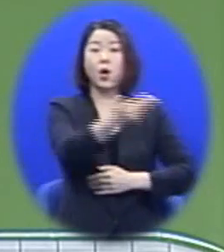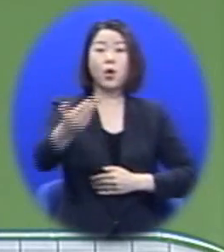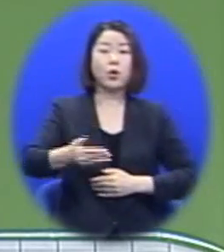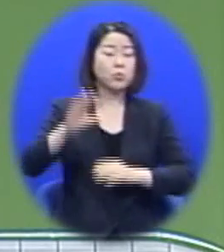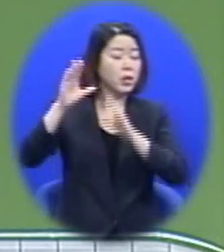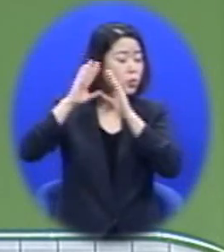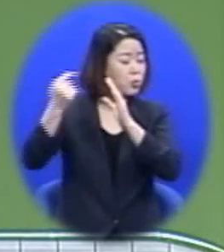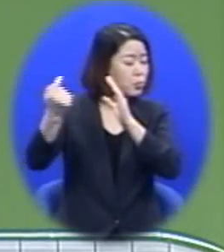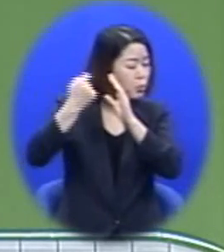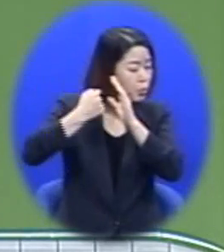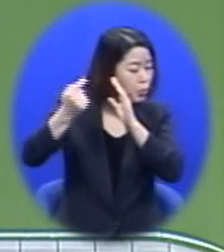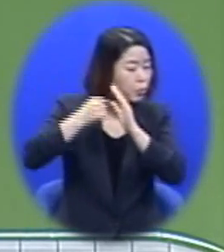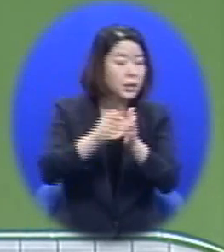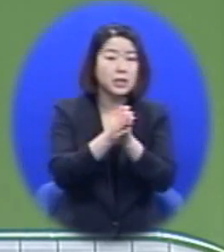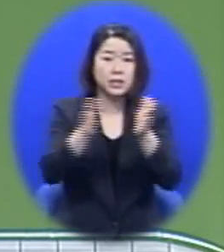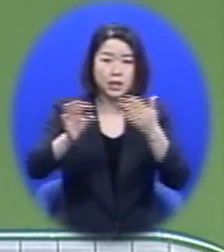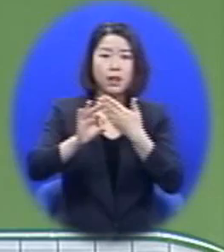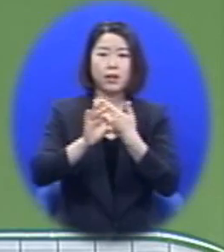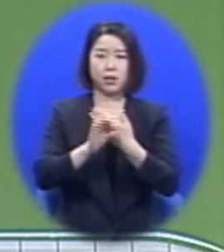들어오기 시작하면